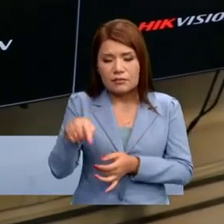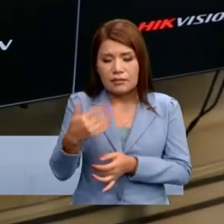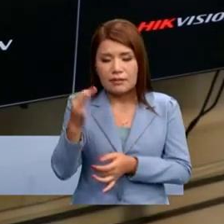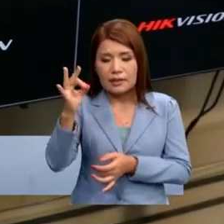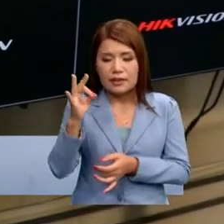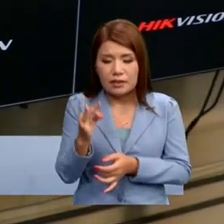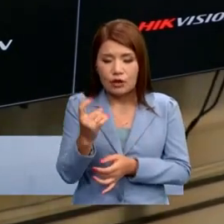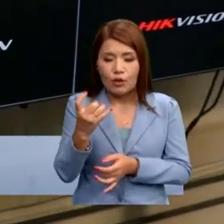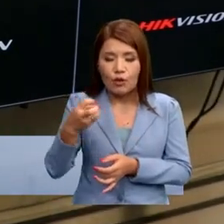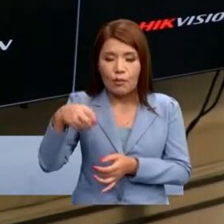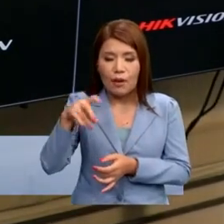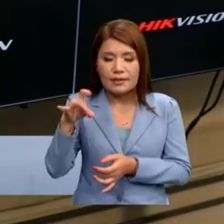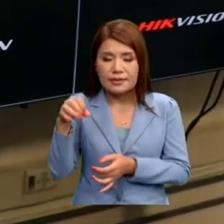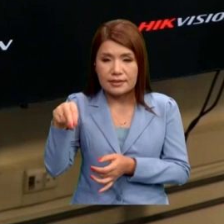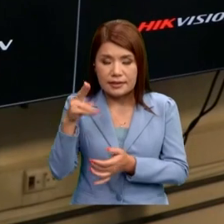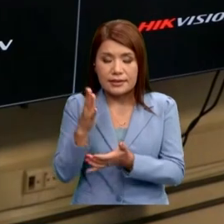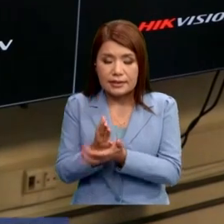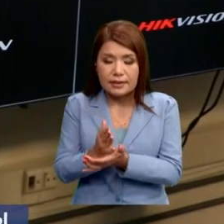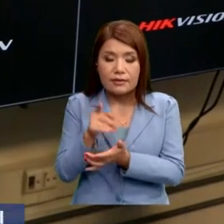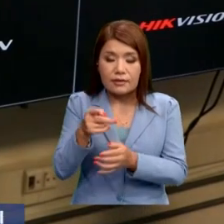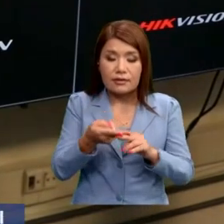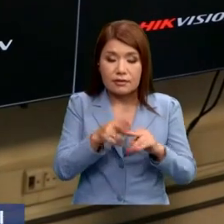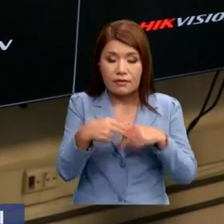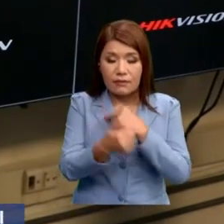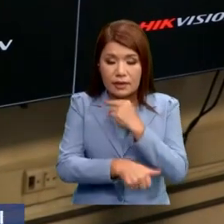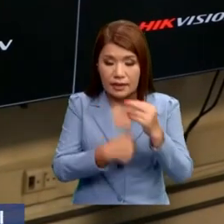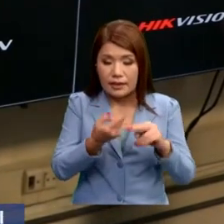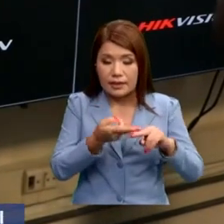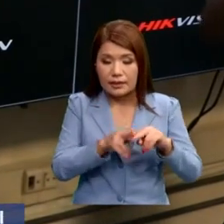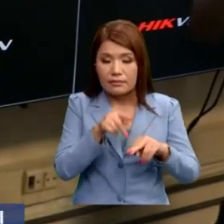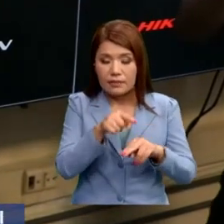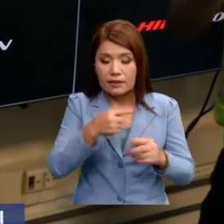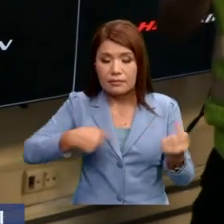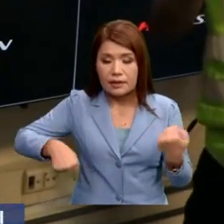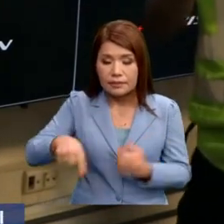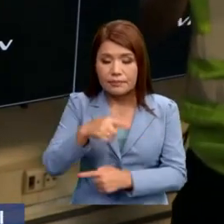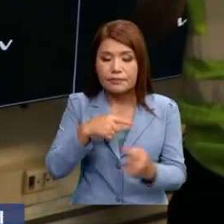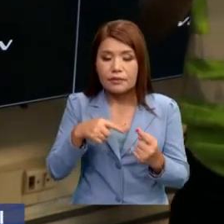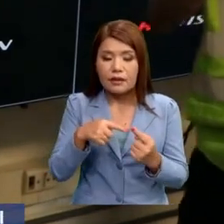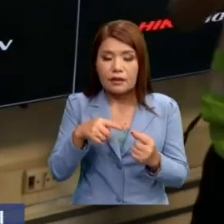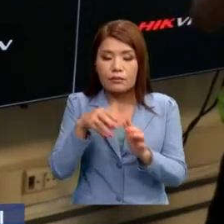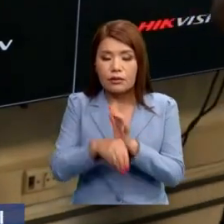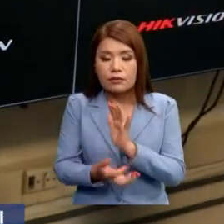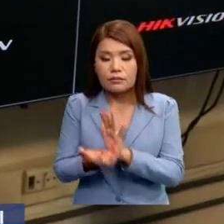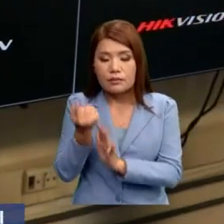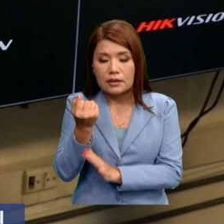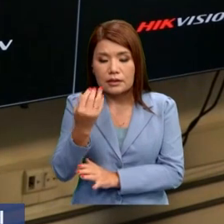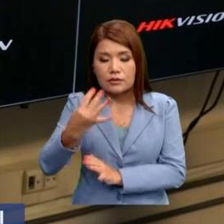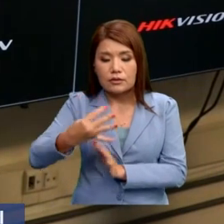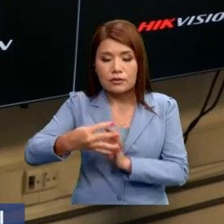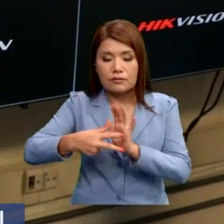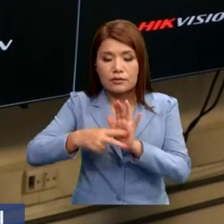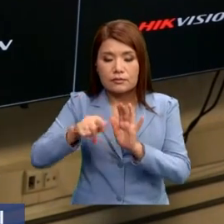23,5% оксида хрома. С этого материала, получается, мы доизвлекаем